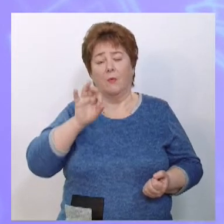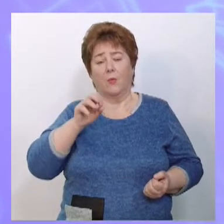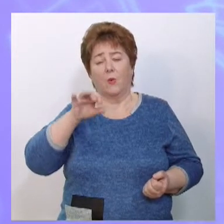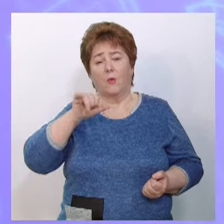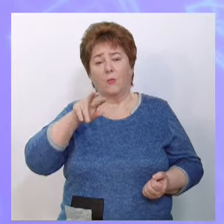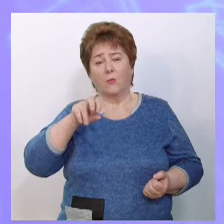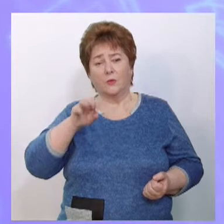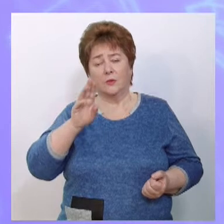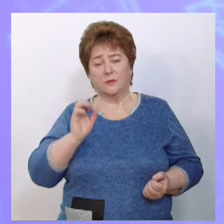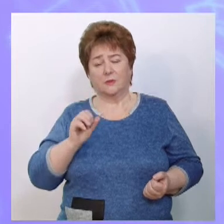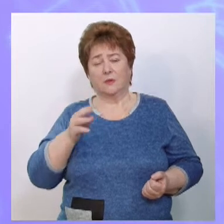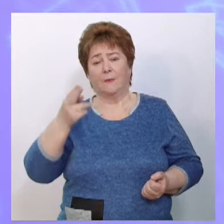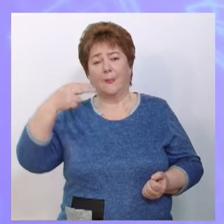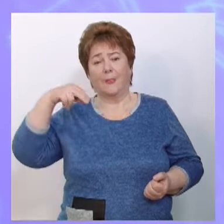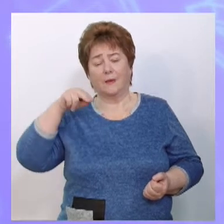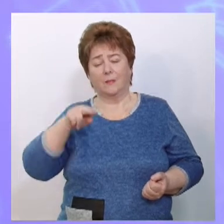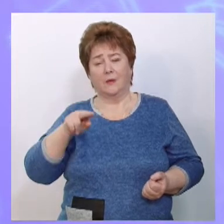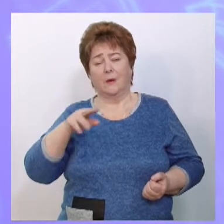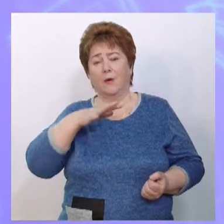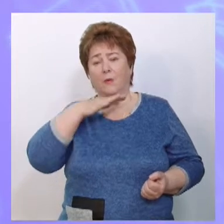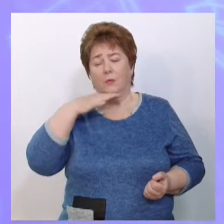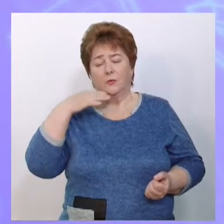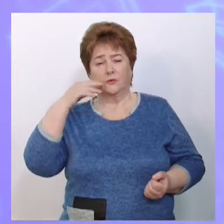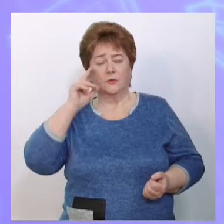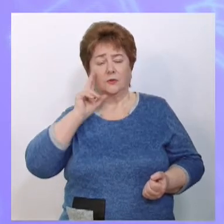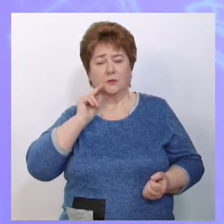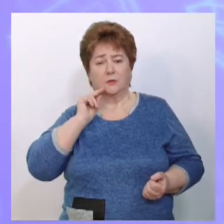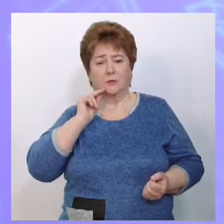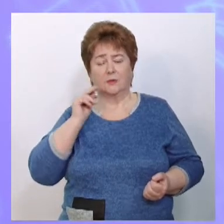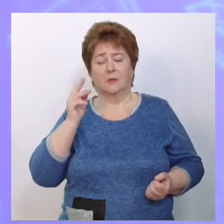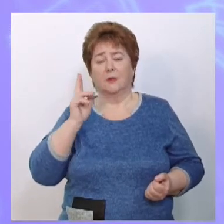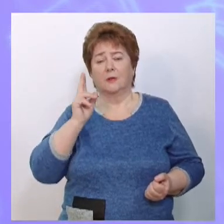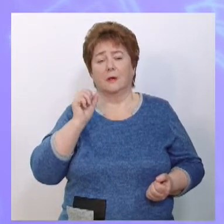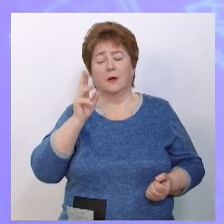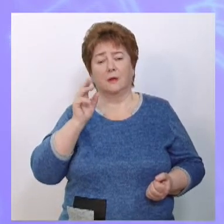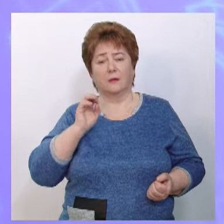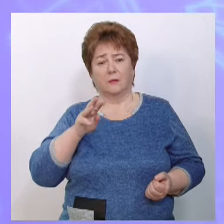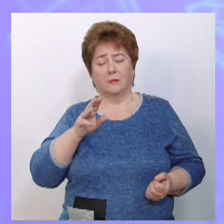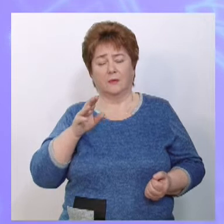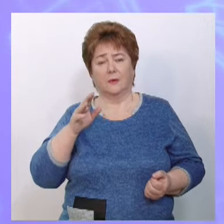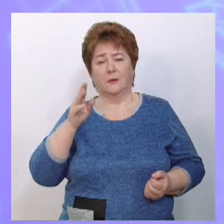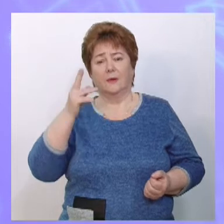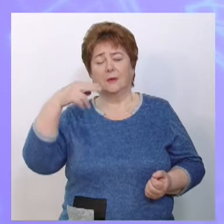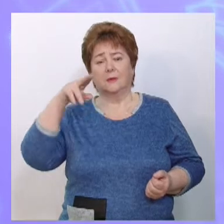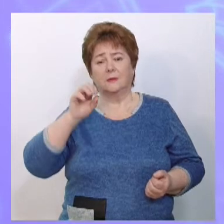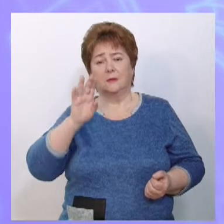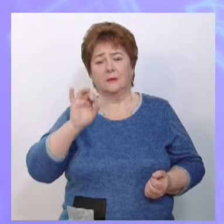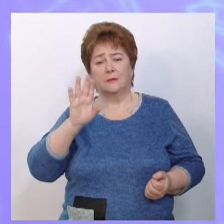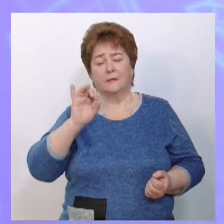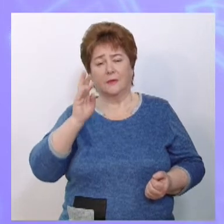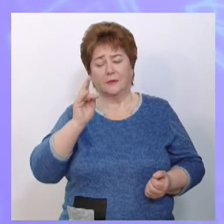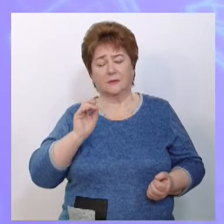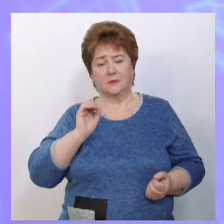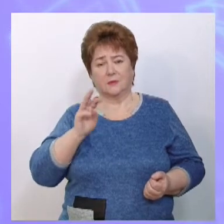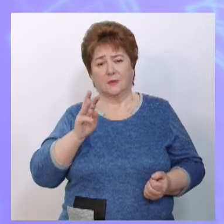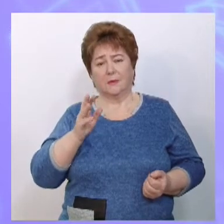улицам дательный падеж множественного числа. Каким? Деревенским.